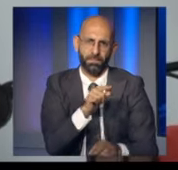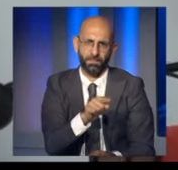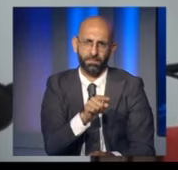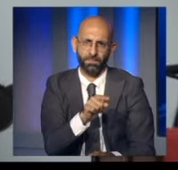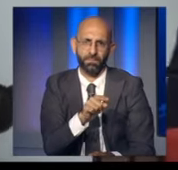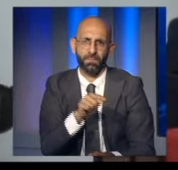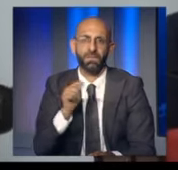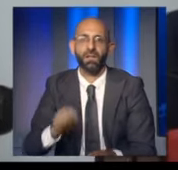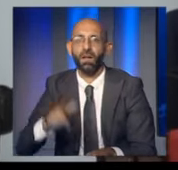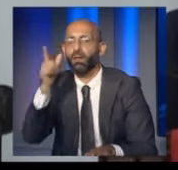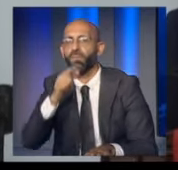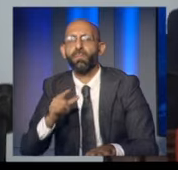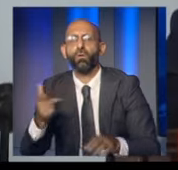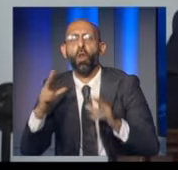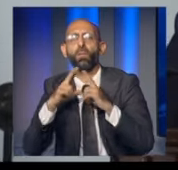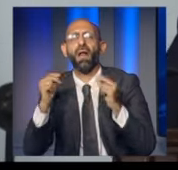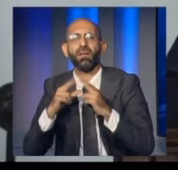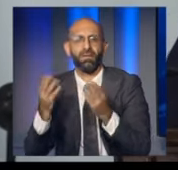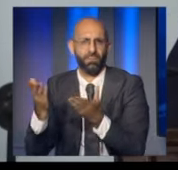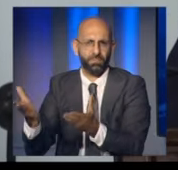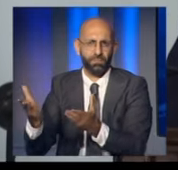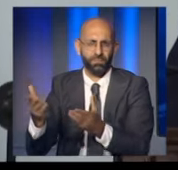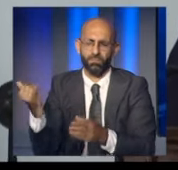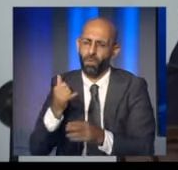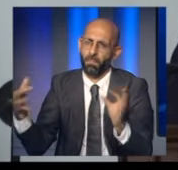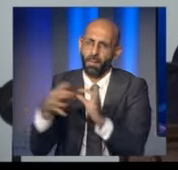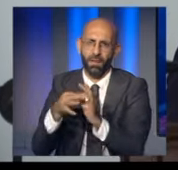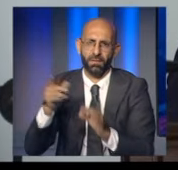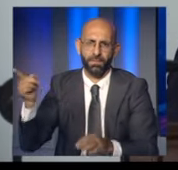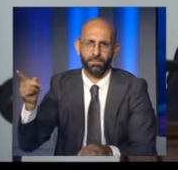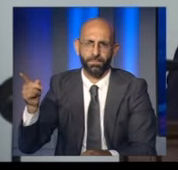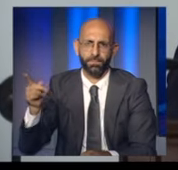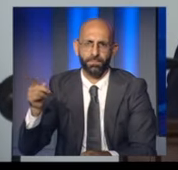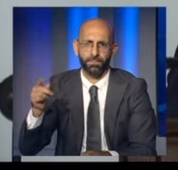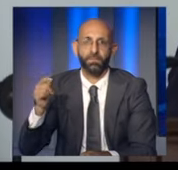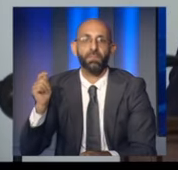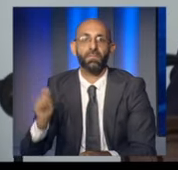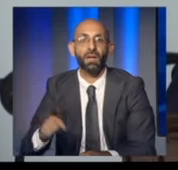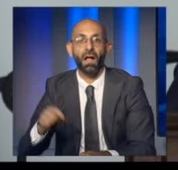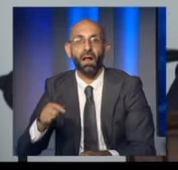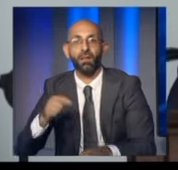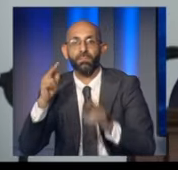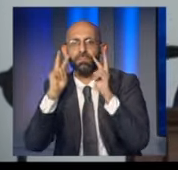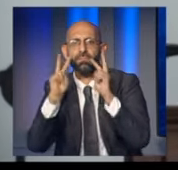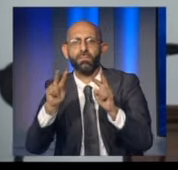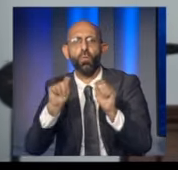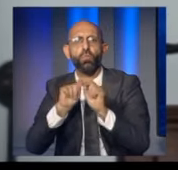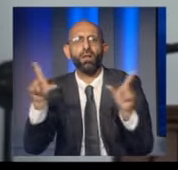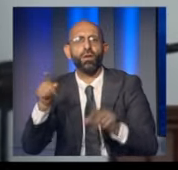ومعنى كلمة عدم فصل مصار لبنان عن مصار الحرب في غزة